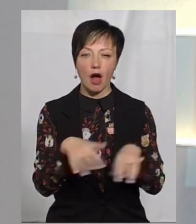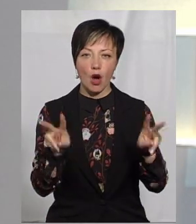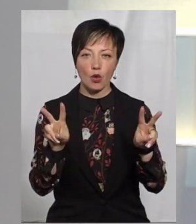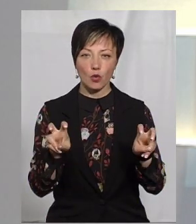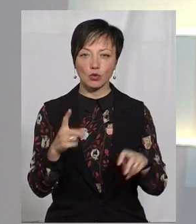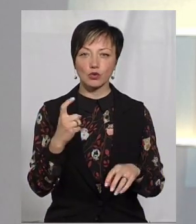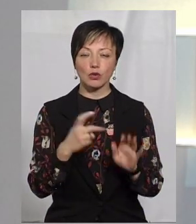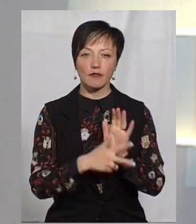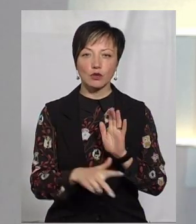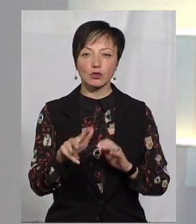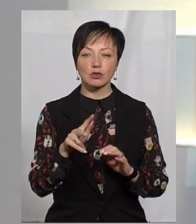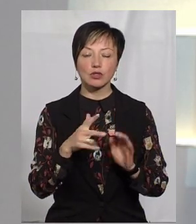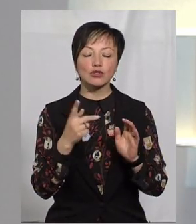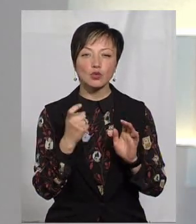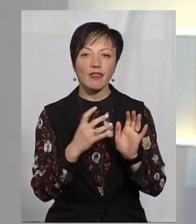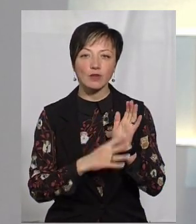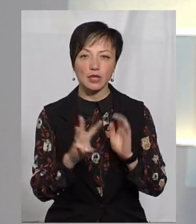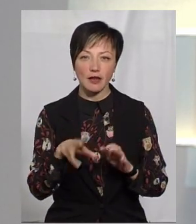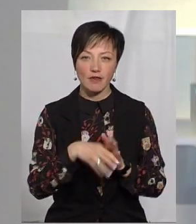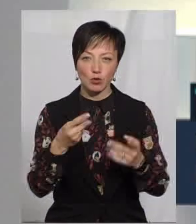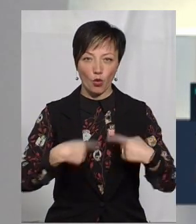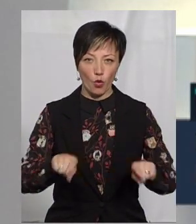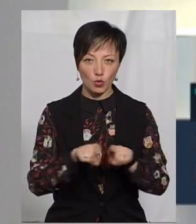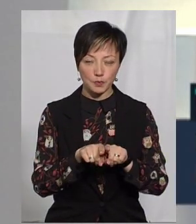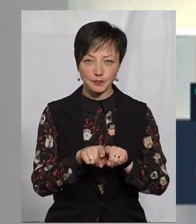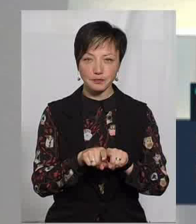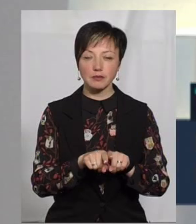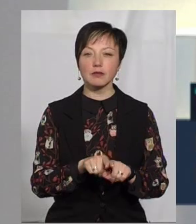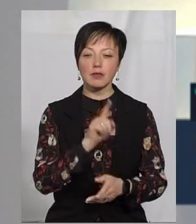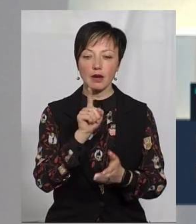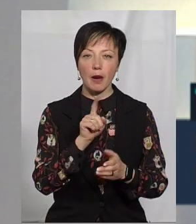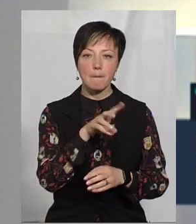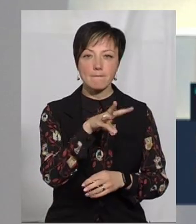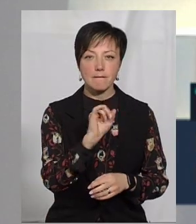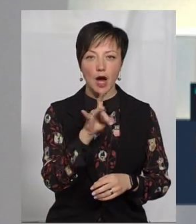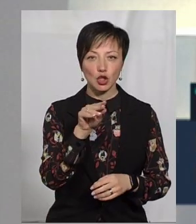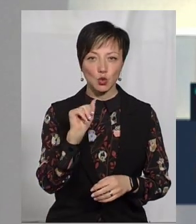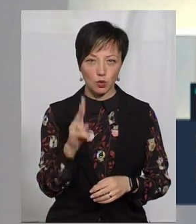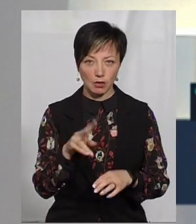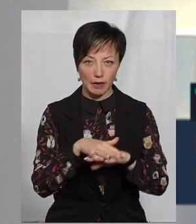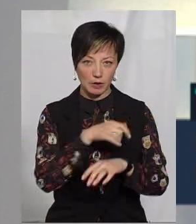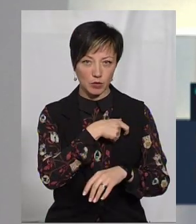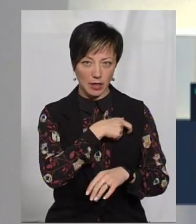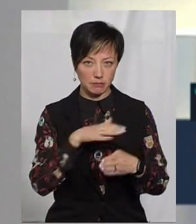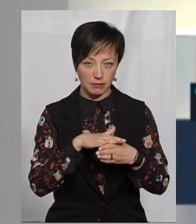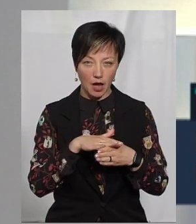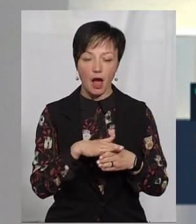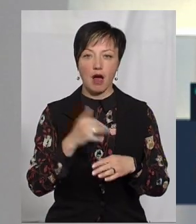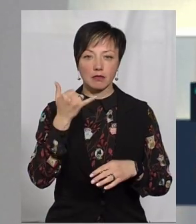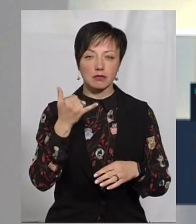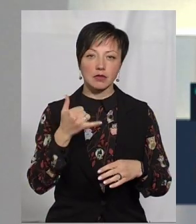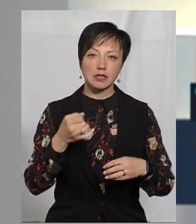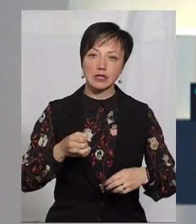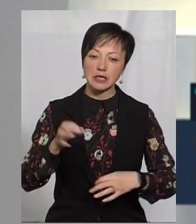від 193-го виборчого округу із Ігорем Марчуком. Він має долучитися до нашого ефіру скайпом або